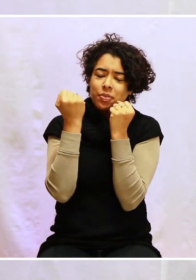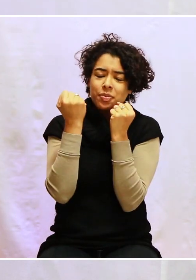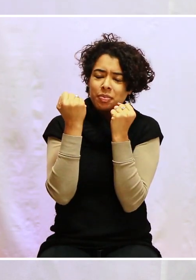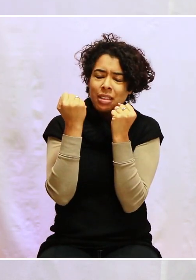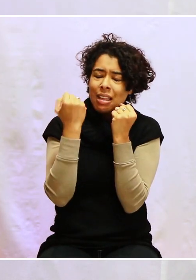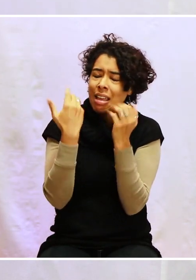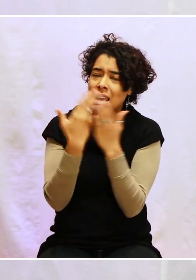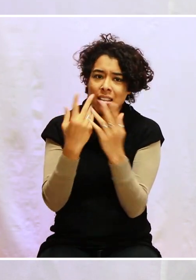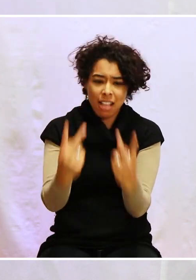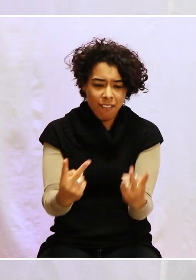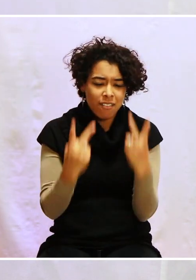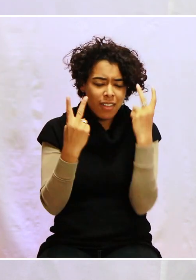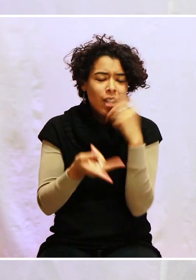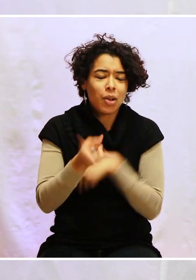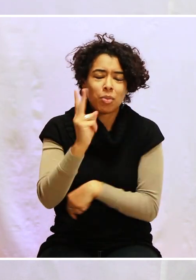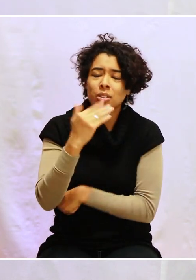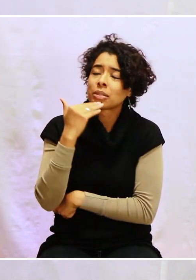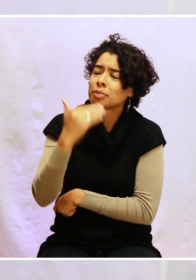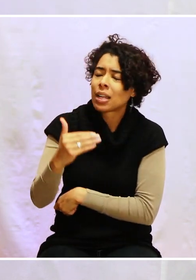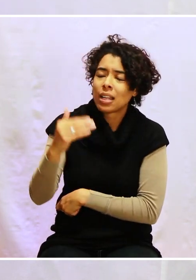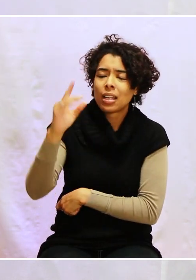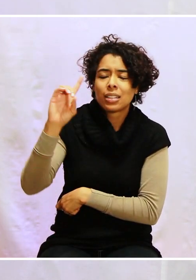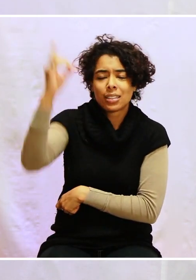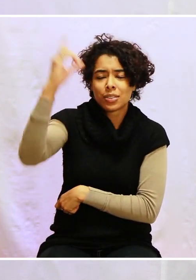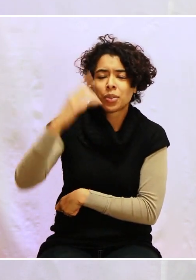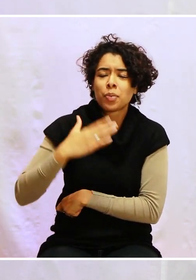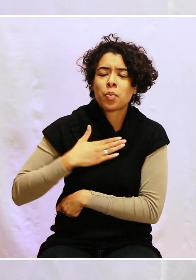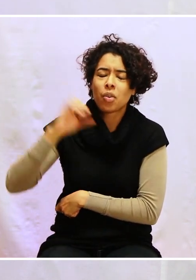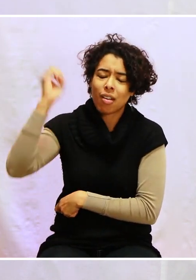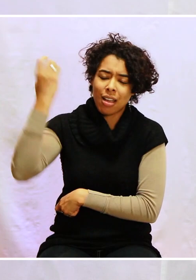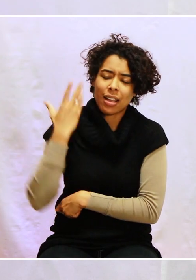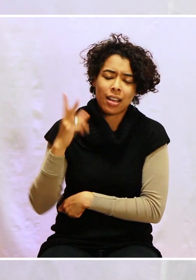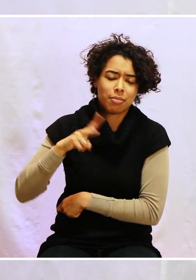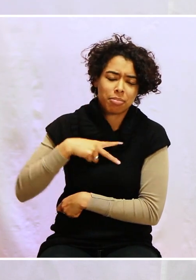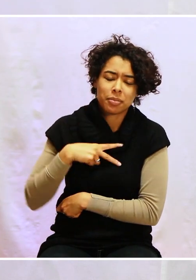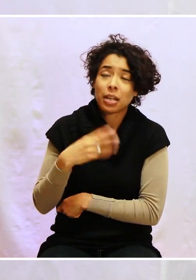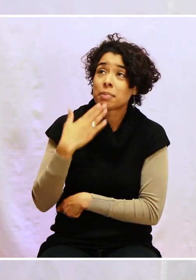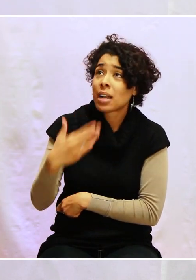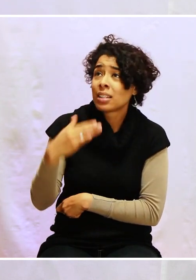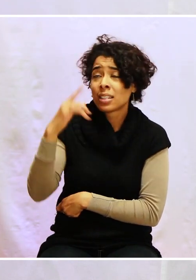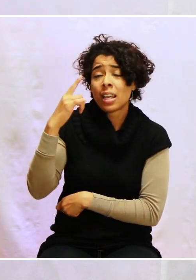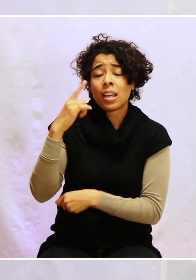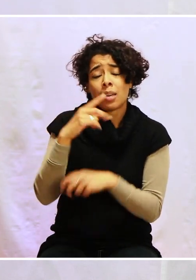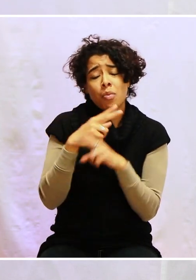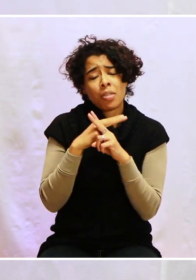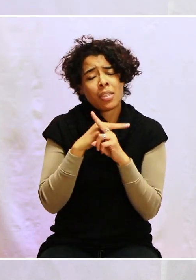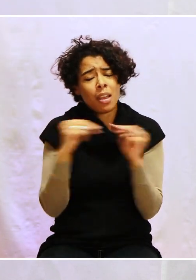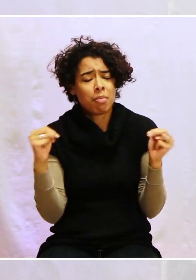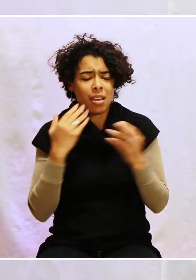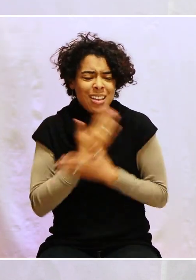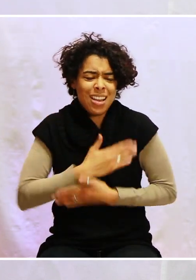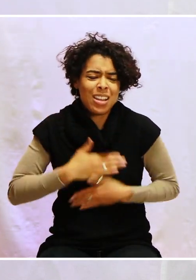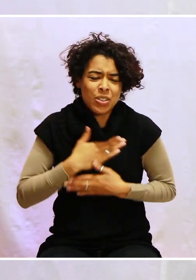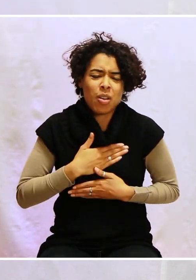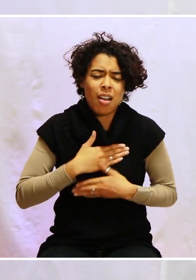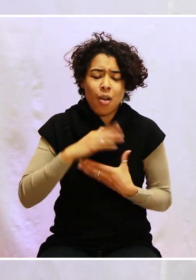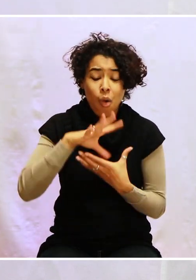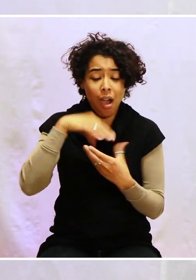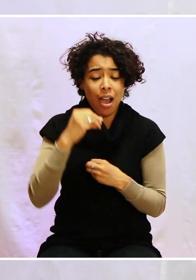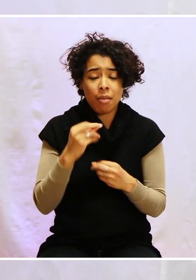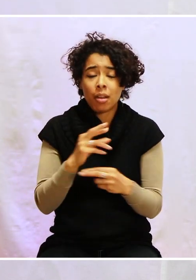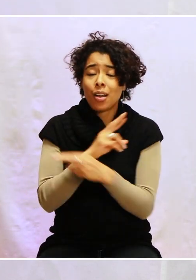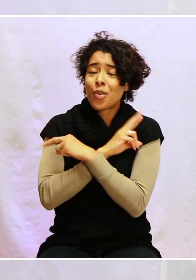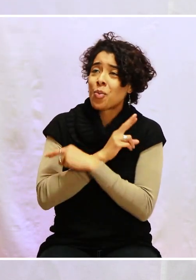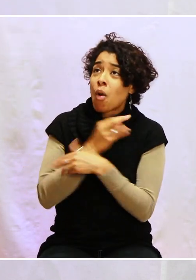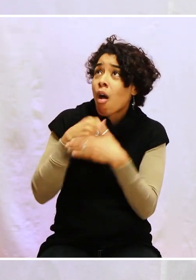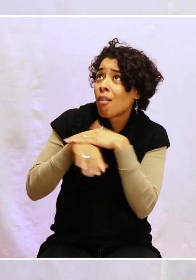à nos yeux. Merci, notre Dieu, pour ta grâce, pour ta paix, pour ta joie, pour le repos de nos âmes que nous avons